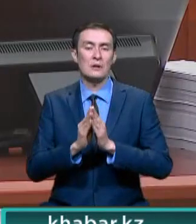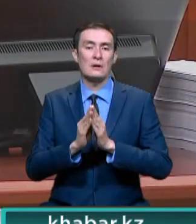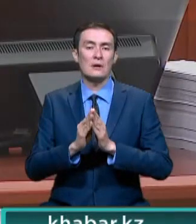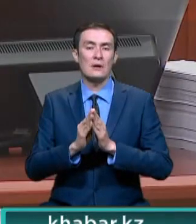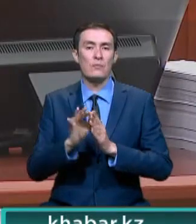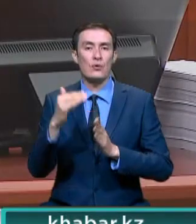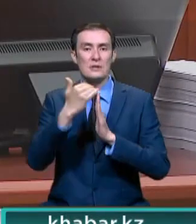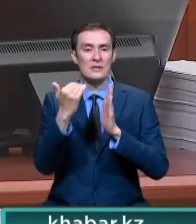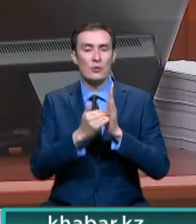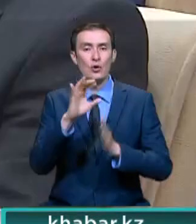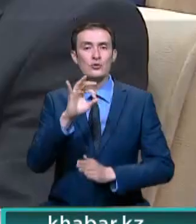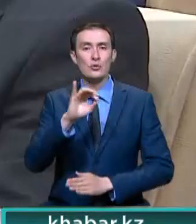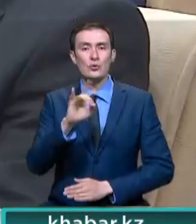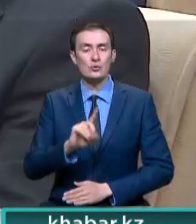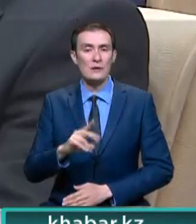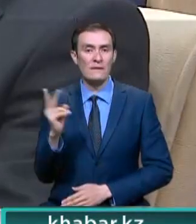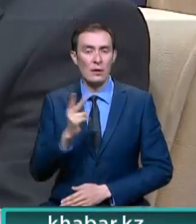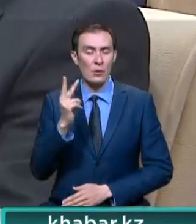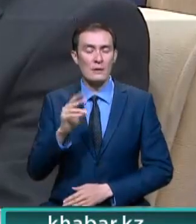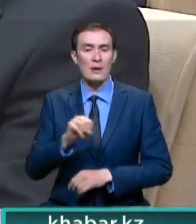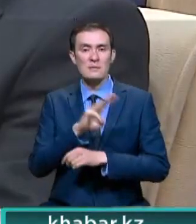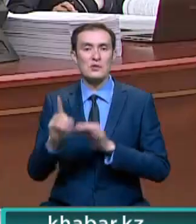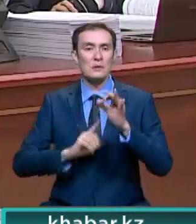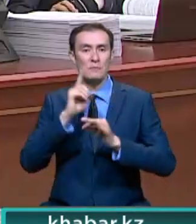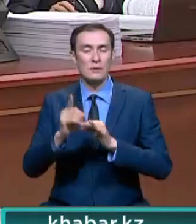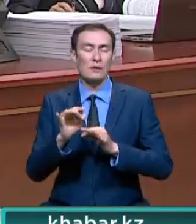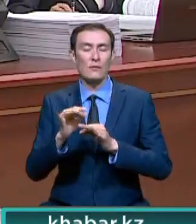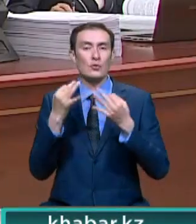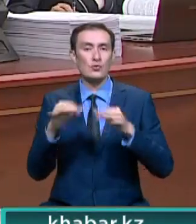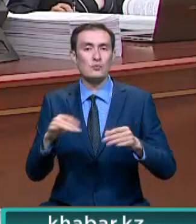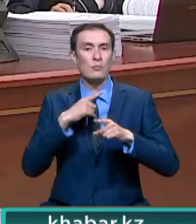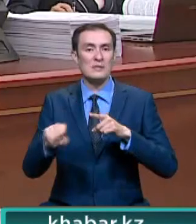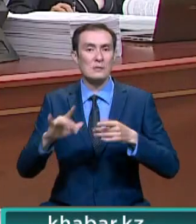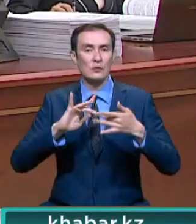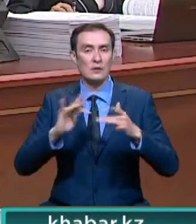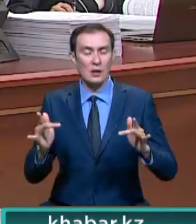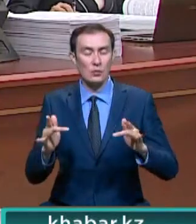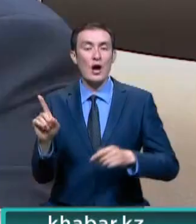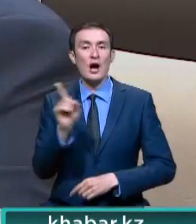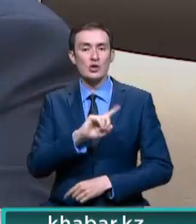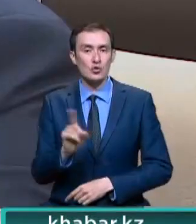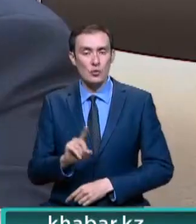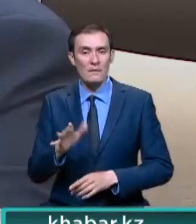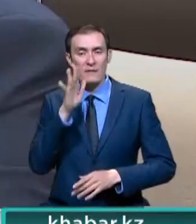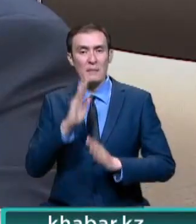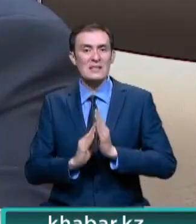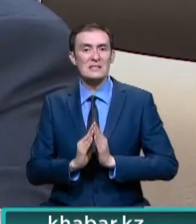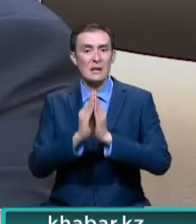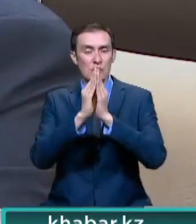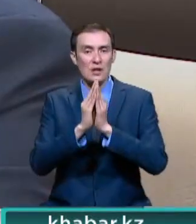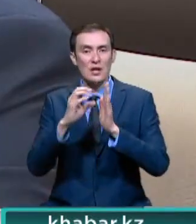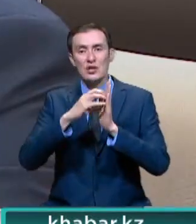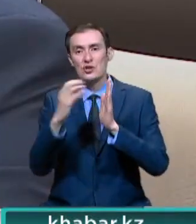и по типу союз-2 их спутники обеспечат весь мир доступом в быстрому интернету а для того чтобы при запуске отделяющиеся